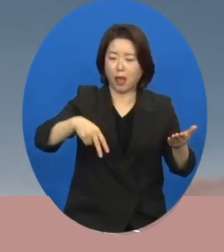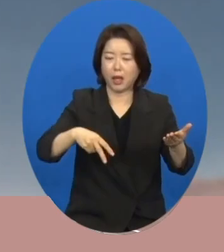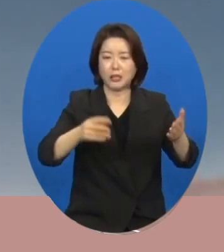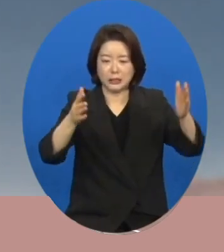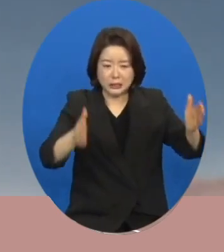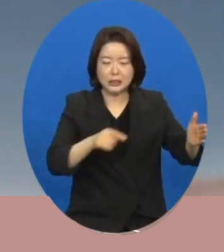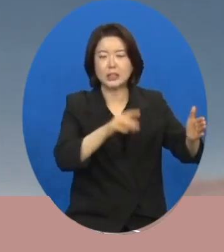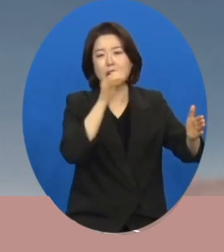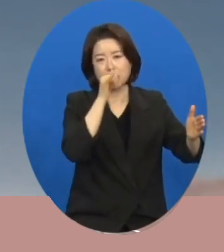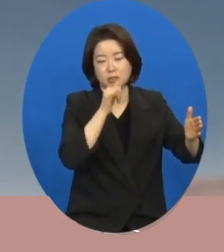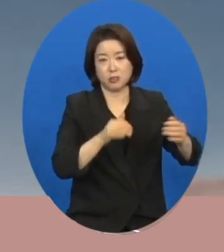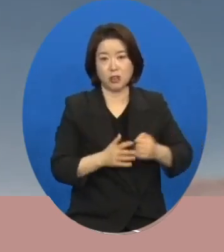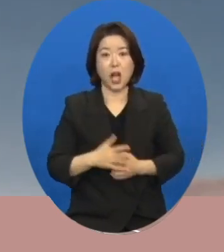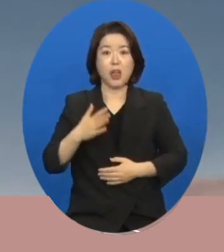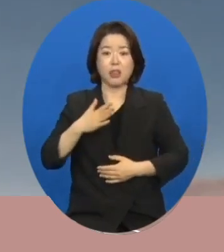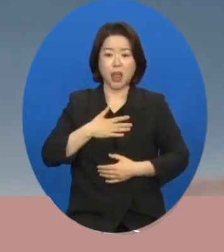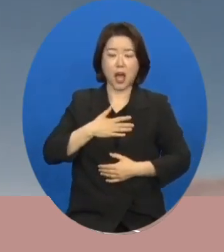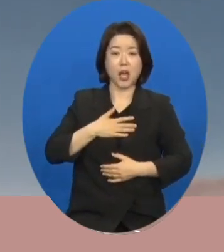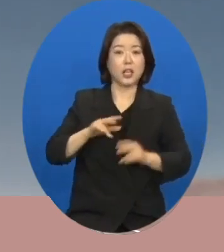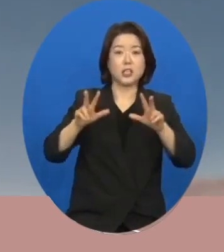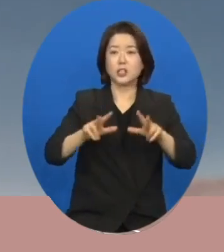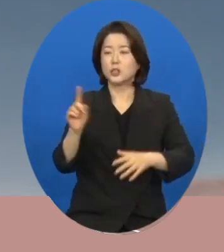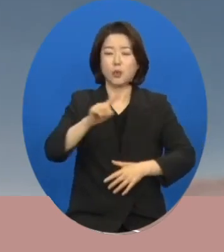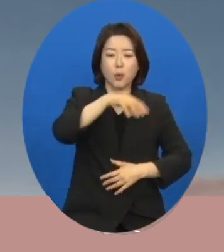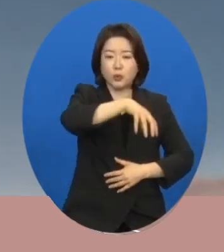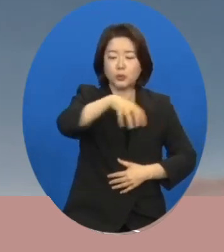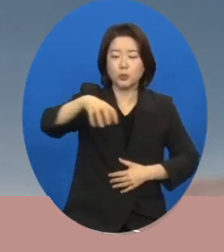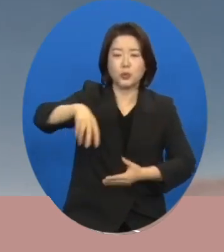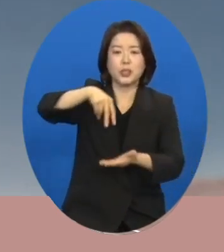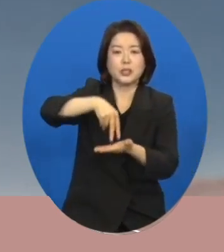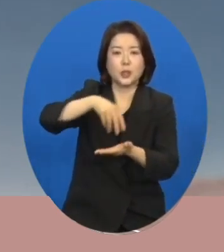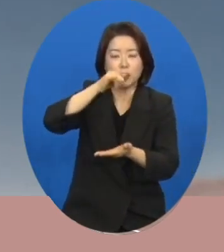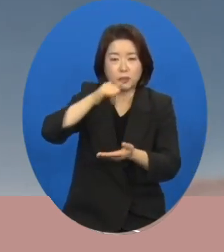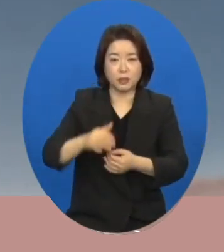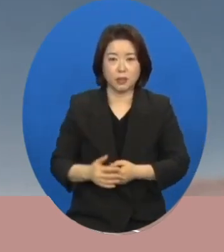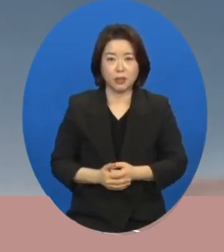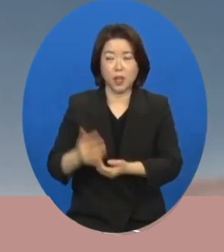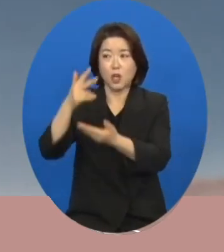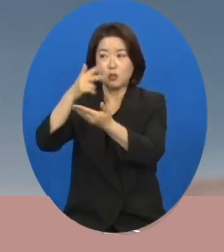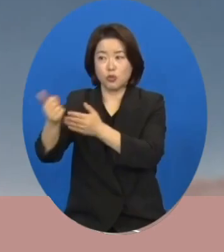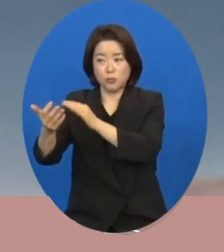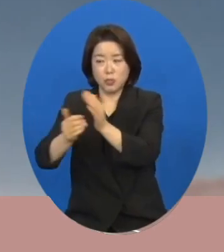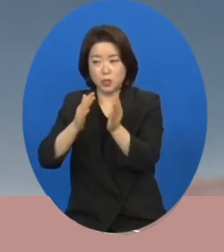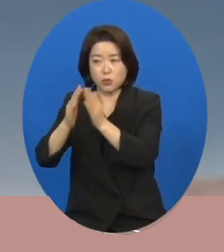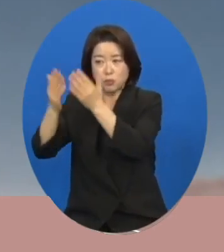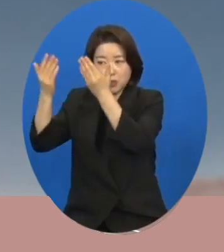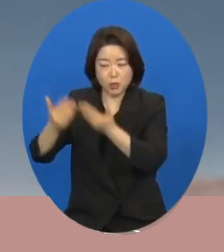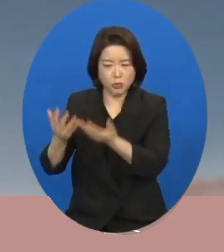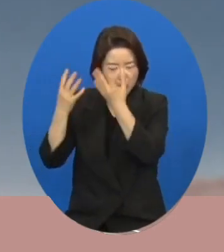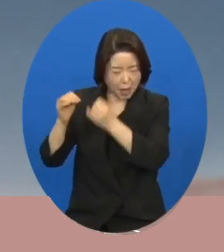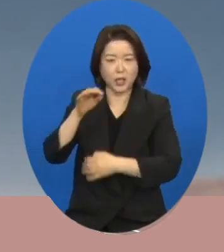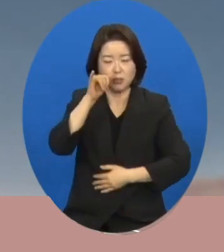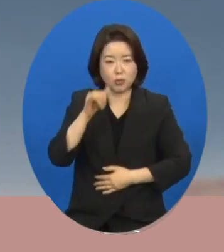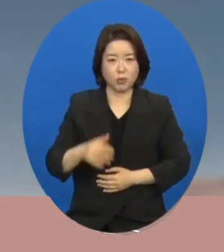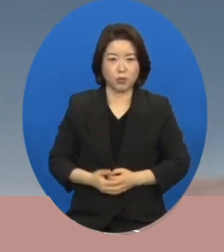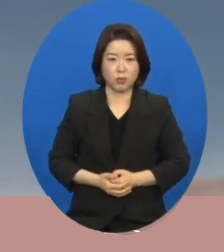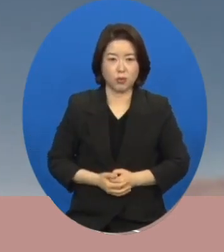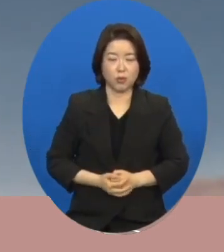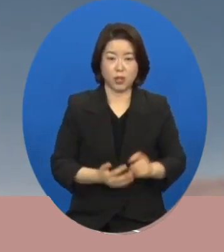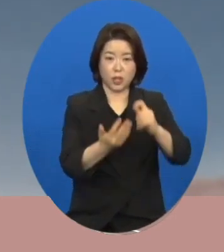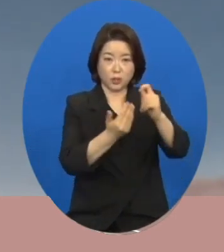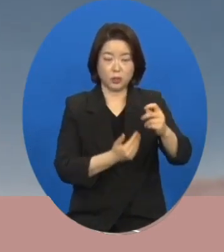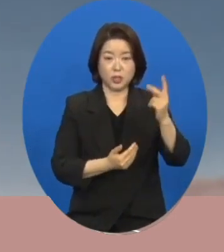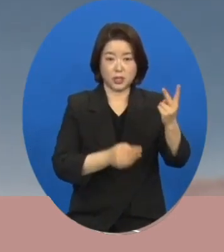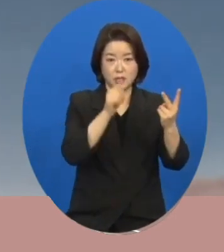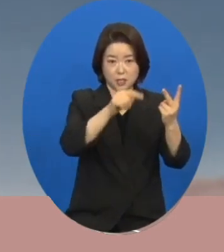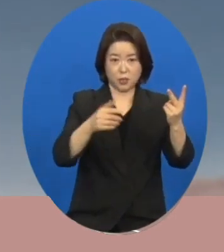위치에 있는지 한번 보셔야 됩니다 주님이 우리를 위해서 어마어마한 것을 마련하셨어요 고린도전서 2장 9절 말씀에 그러나